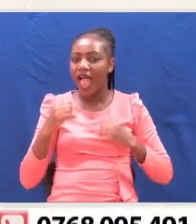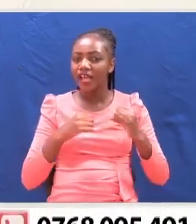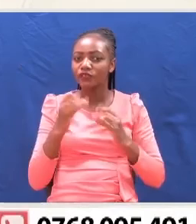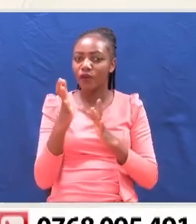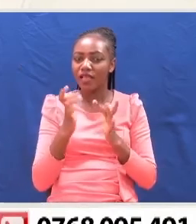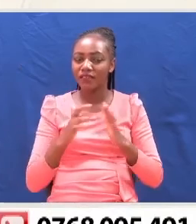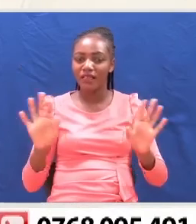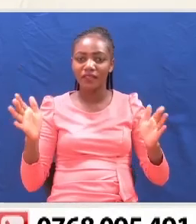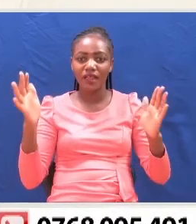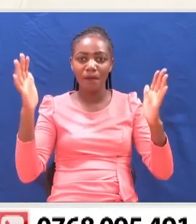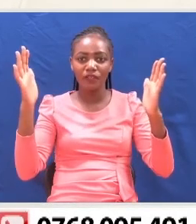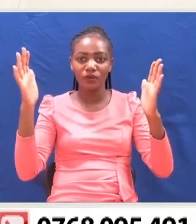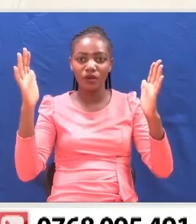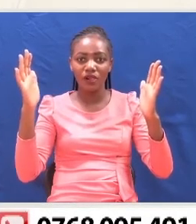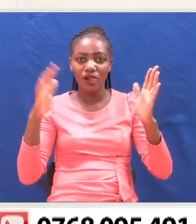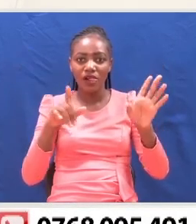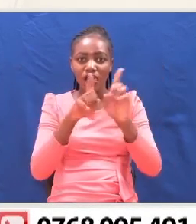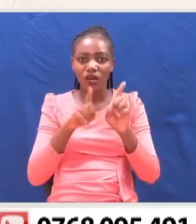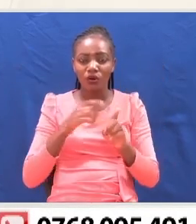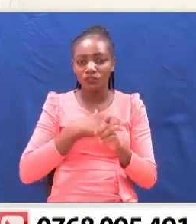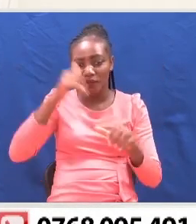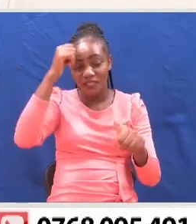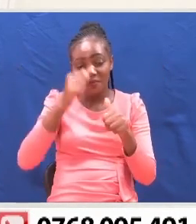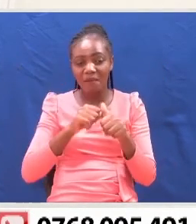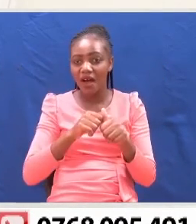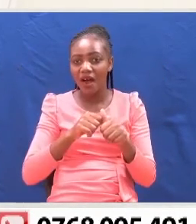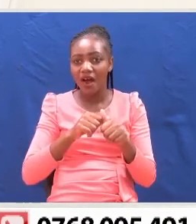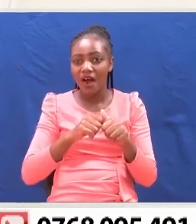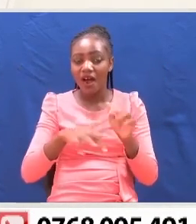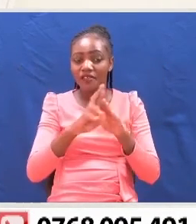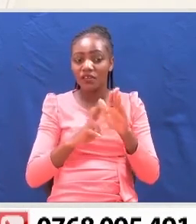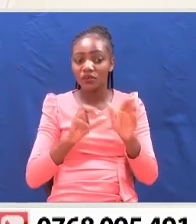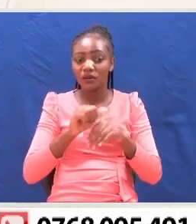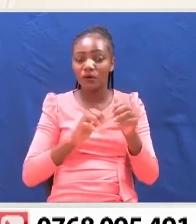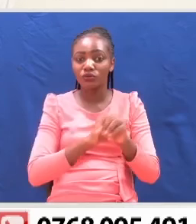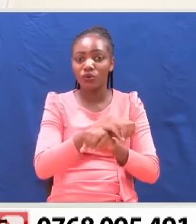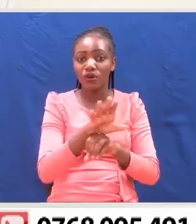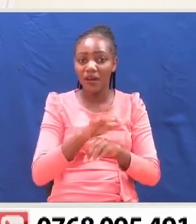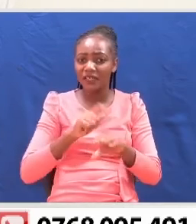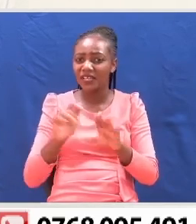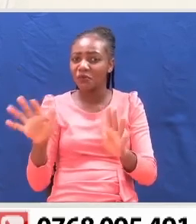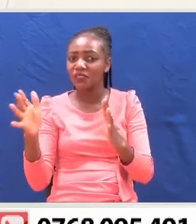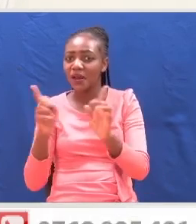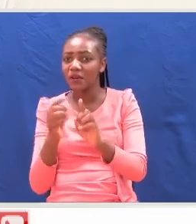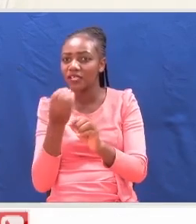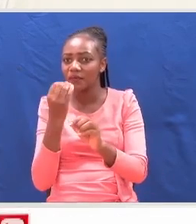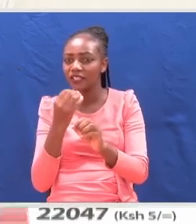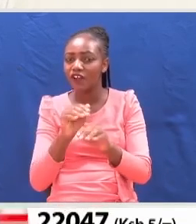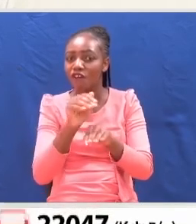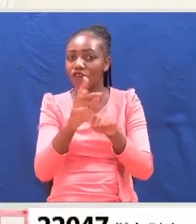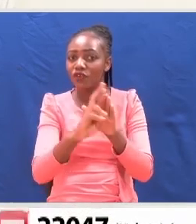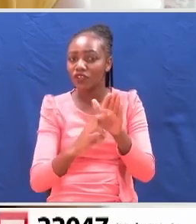mwaka huu, na lakini tukumbuke kwamba corona bado iko, ingawa tutakuwa tunakutana na kusherehekea, tusherekee